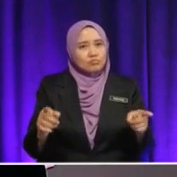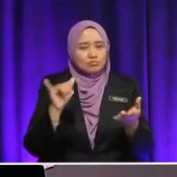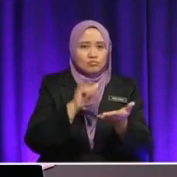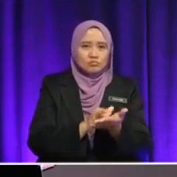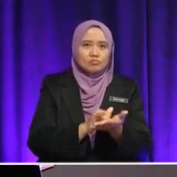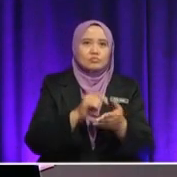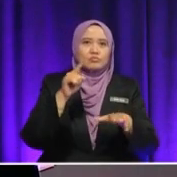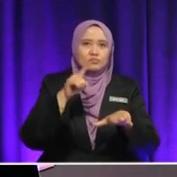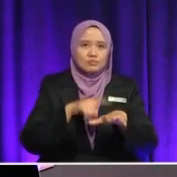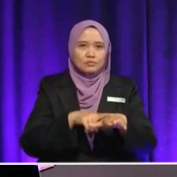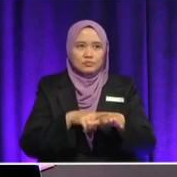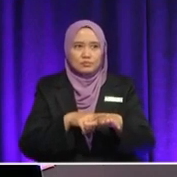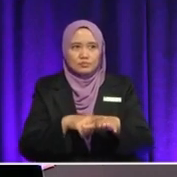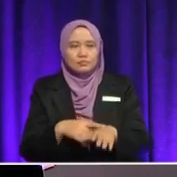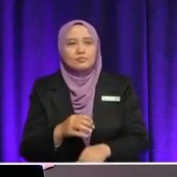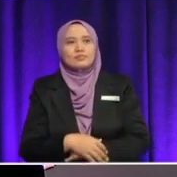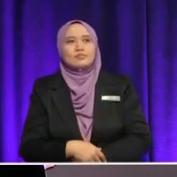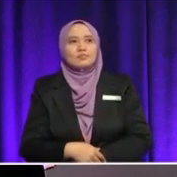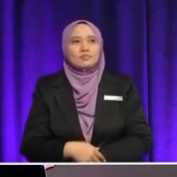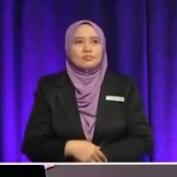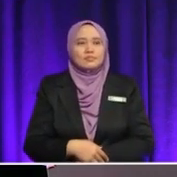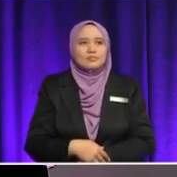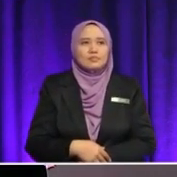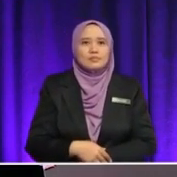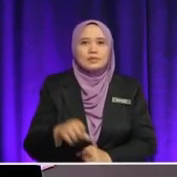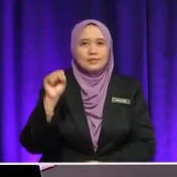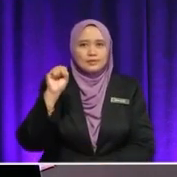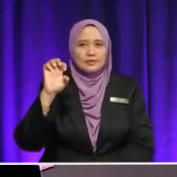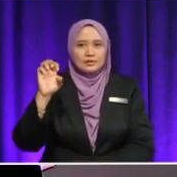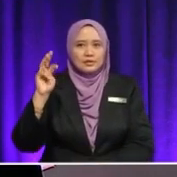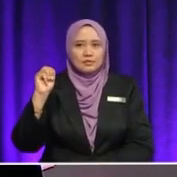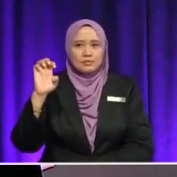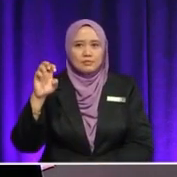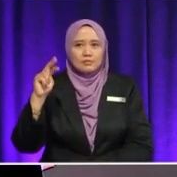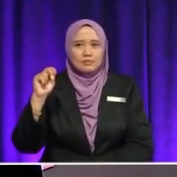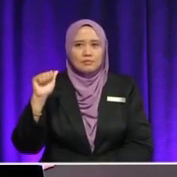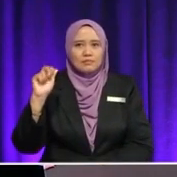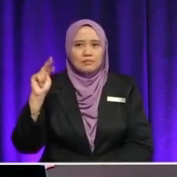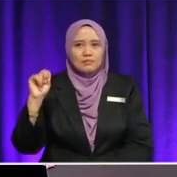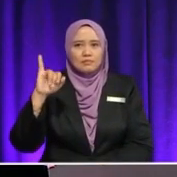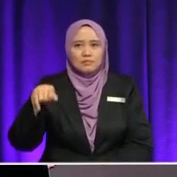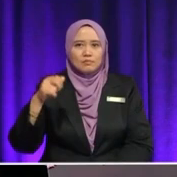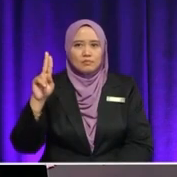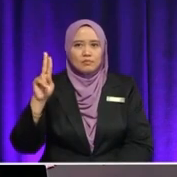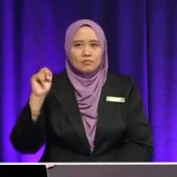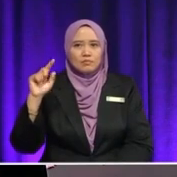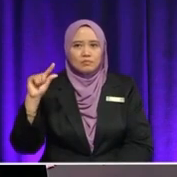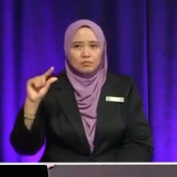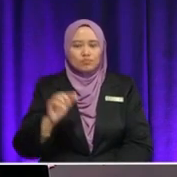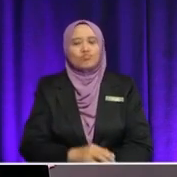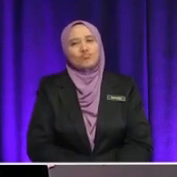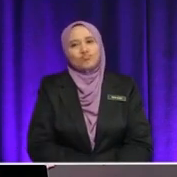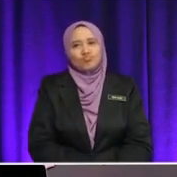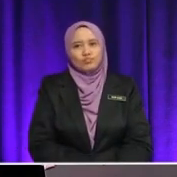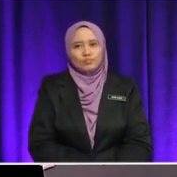Jadi tidak boleh tidak terkena lihat sedikit diseberang sana sedari kecil ya Naraya